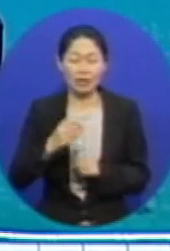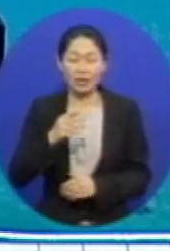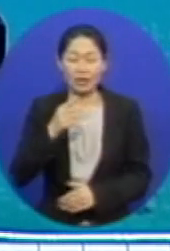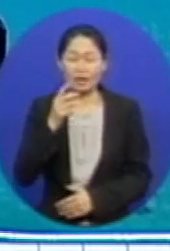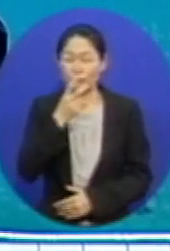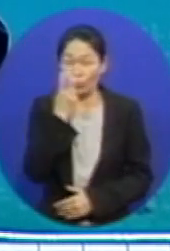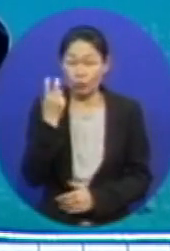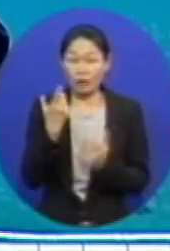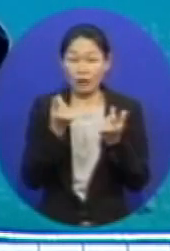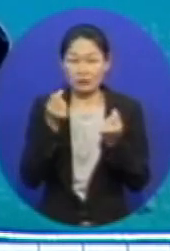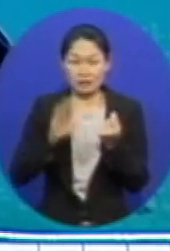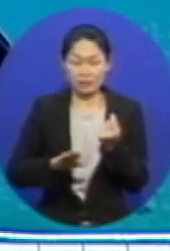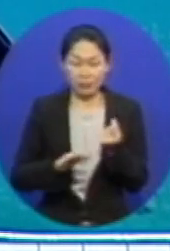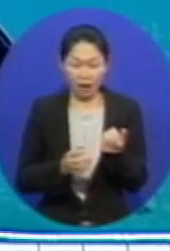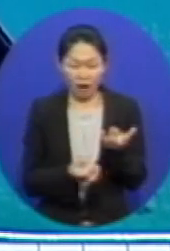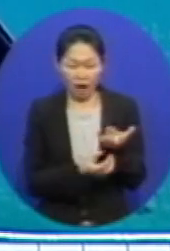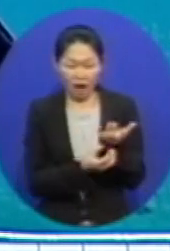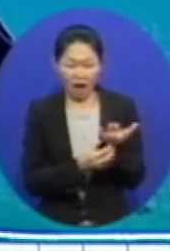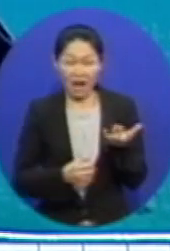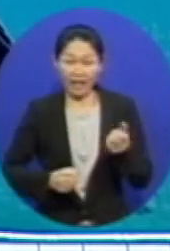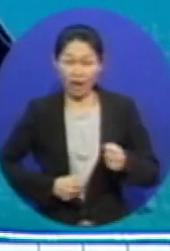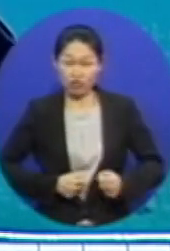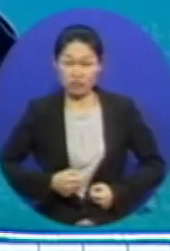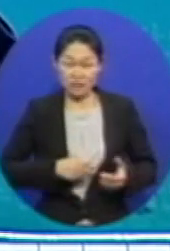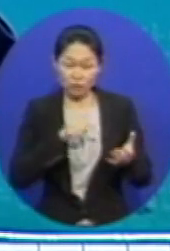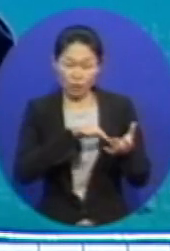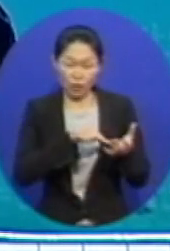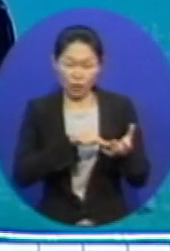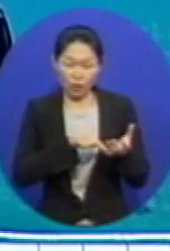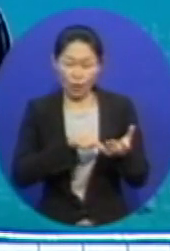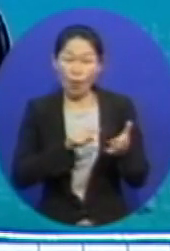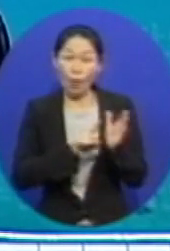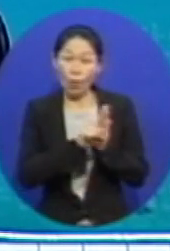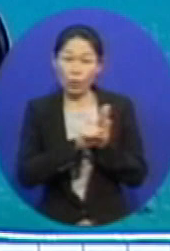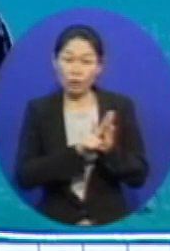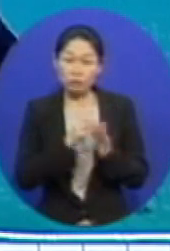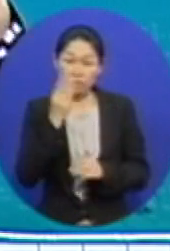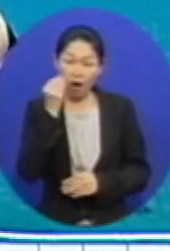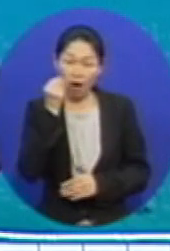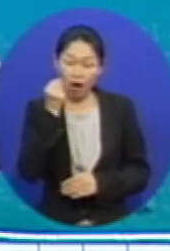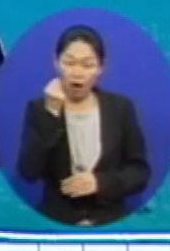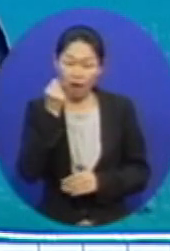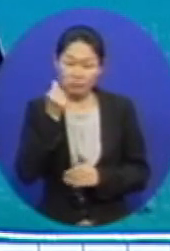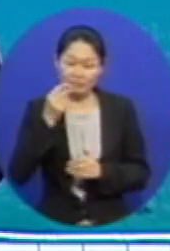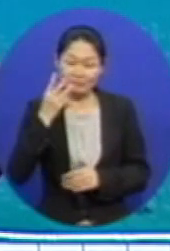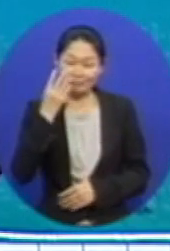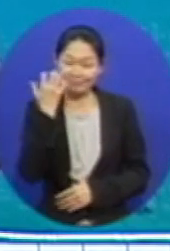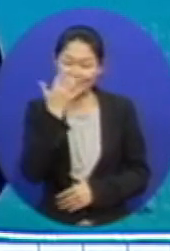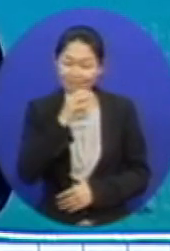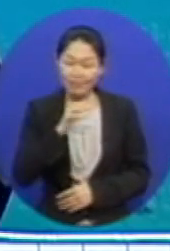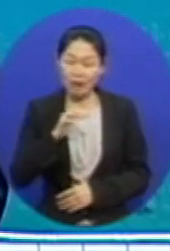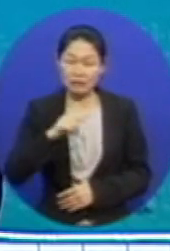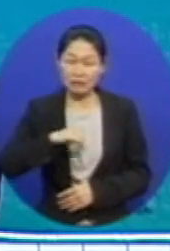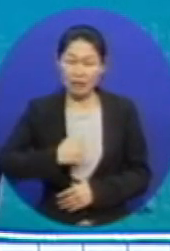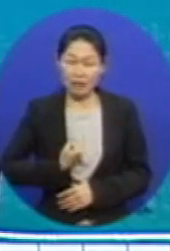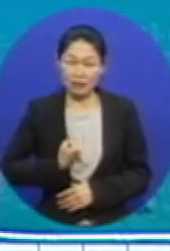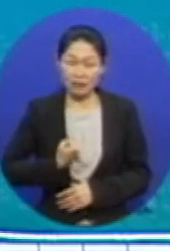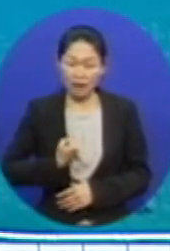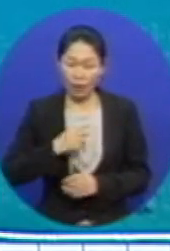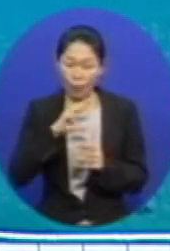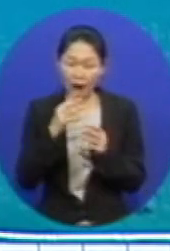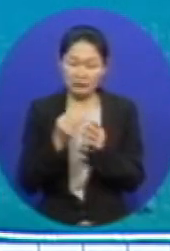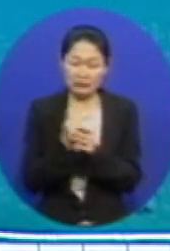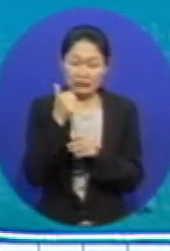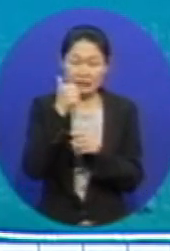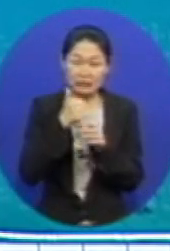개구리 가 온도의 저서에 적응해서 결국은 자기가 다 삶아진 은 것도 모르고 죽어 가는 것도